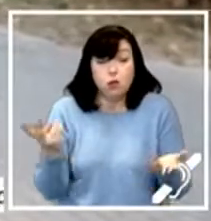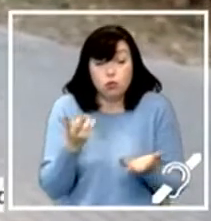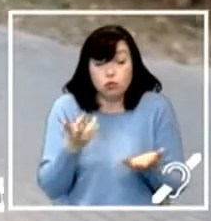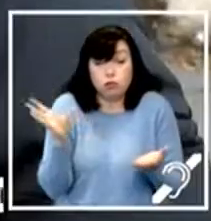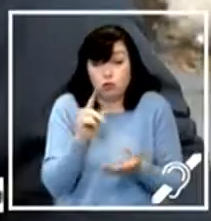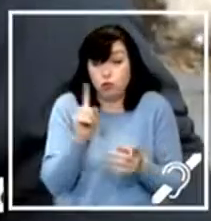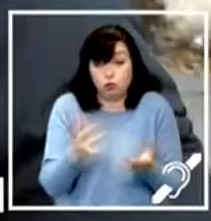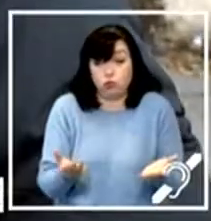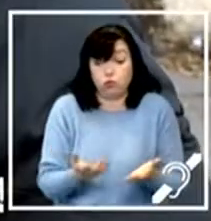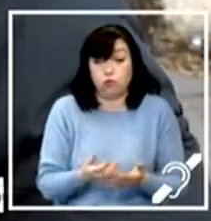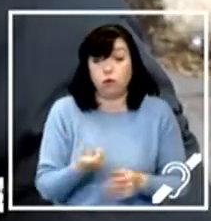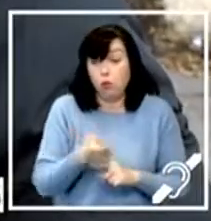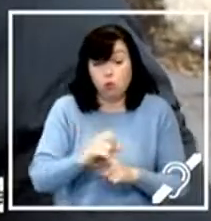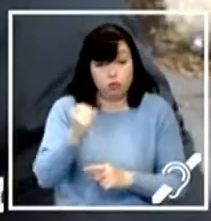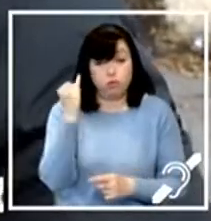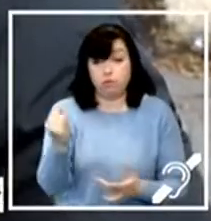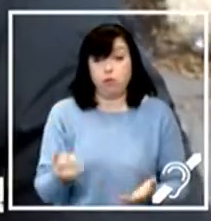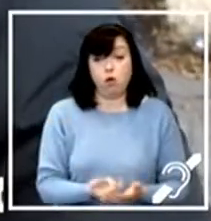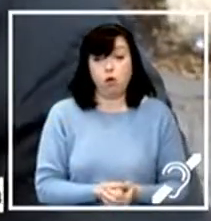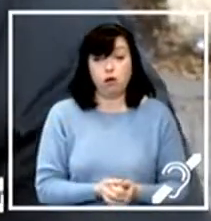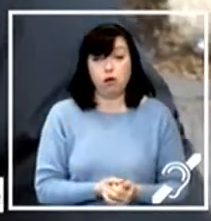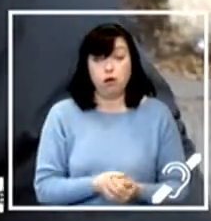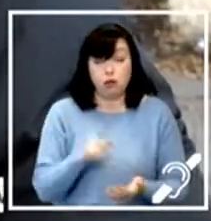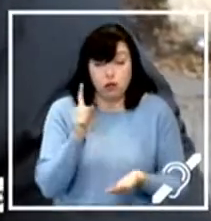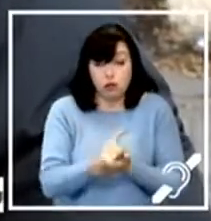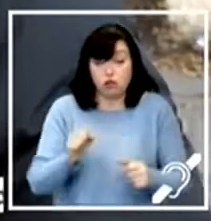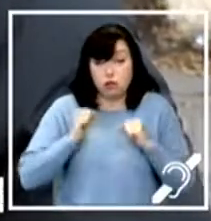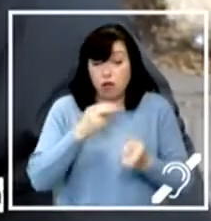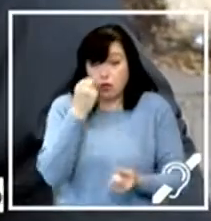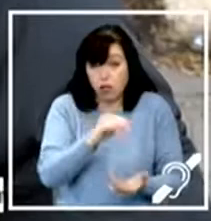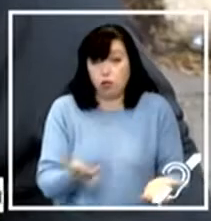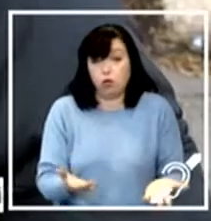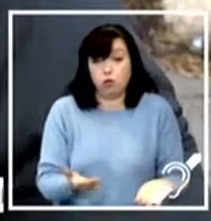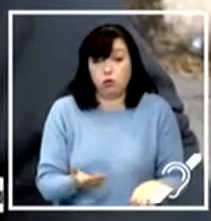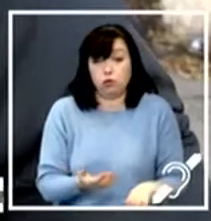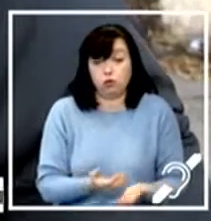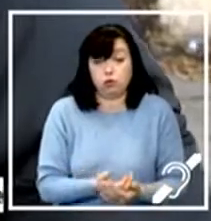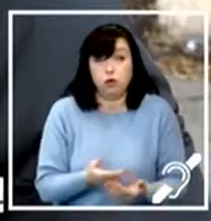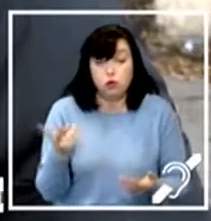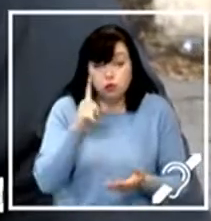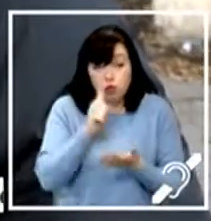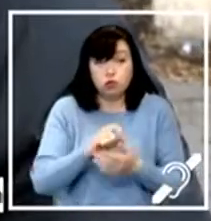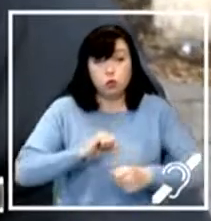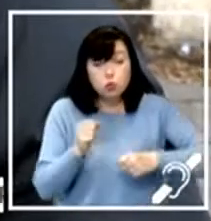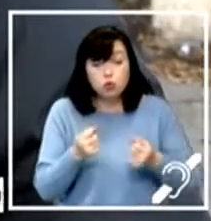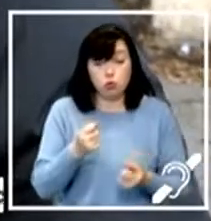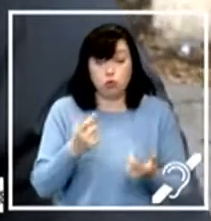e necesar. E foarte rău asta, cred că fac să fie bine. La un numitor